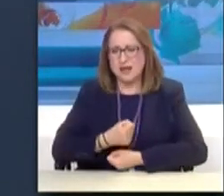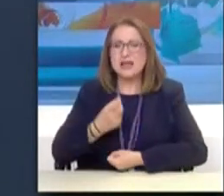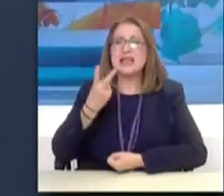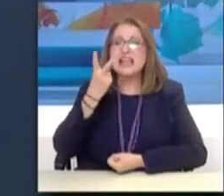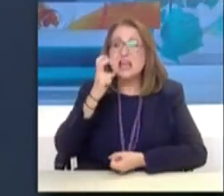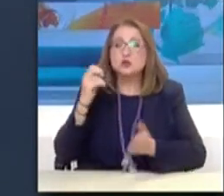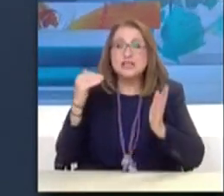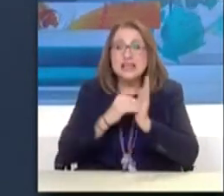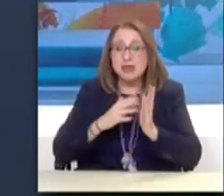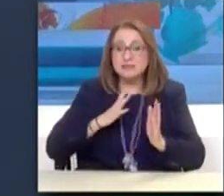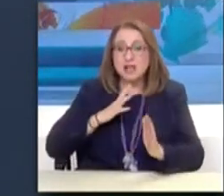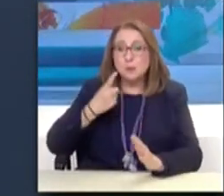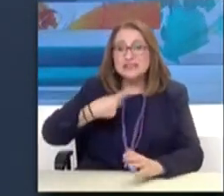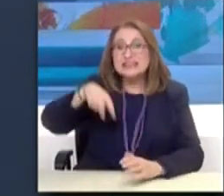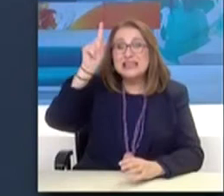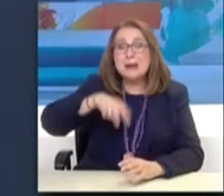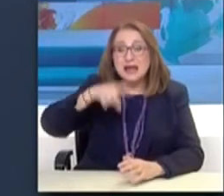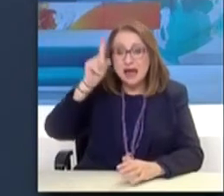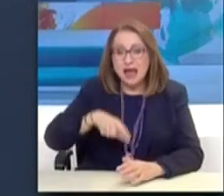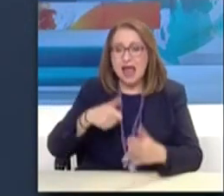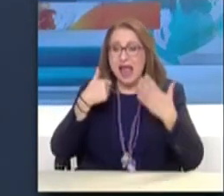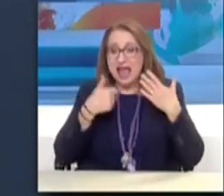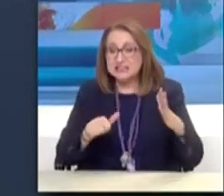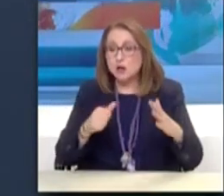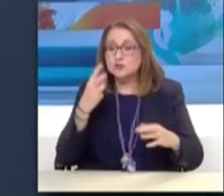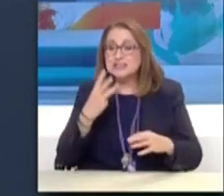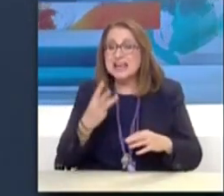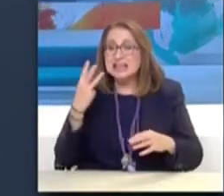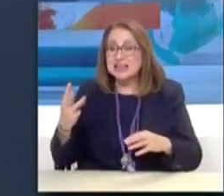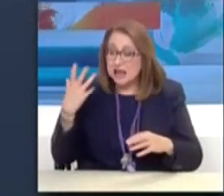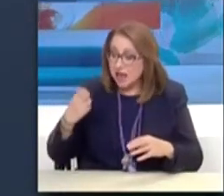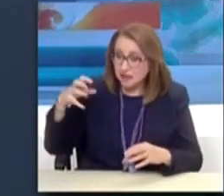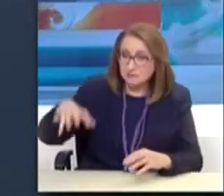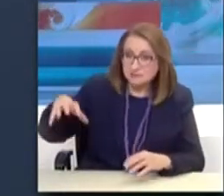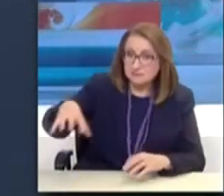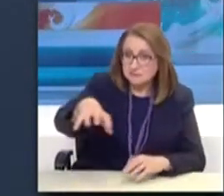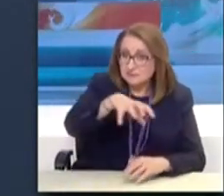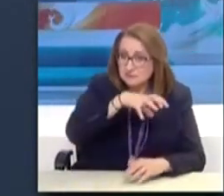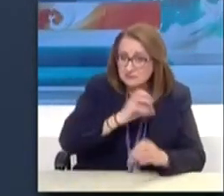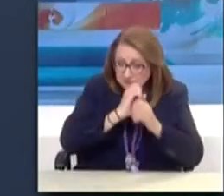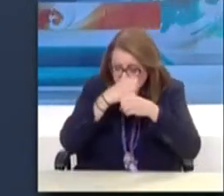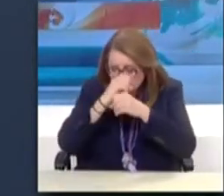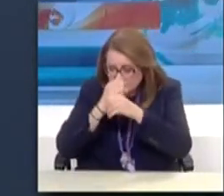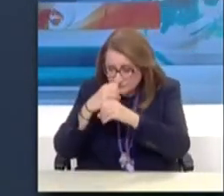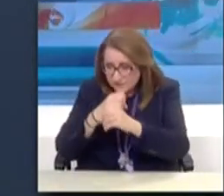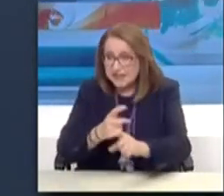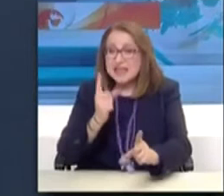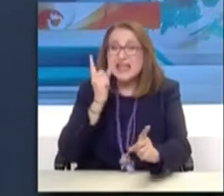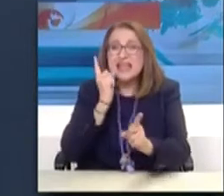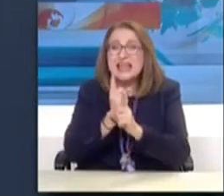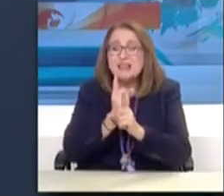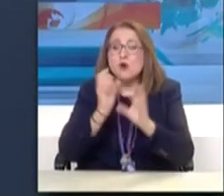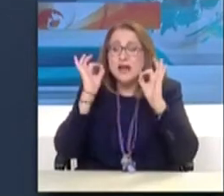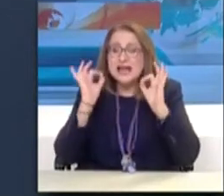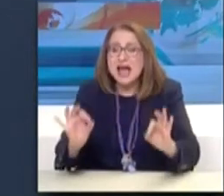20.000 άτομα την ημέρα, 633 εργαστηριακές δομές για τεστ, ειδικούς χώρους ελέγχου έξω από